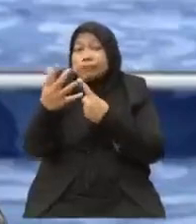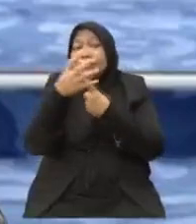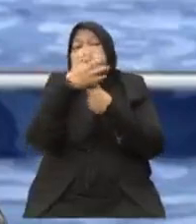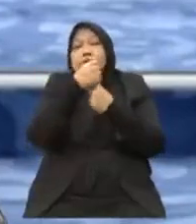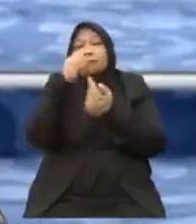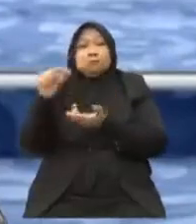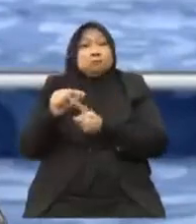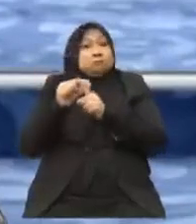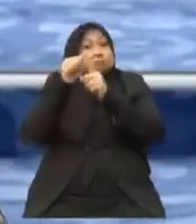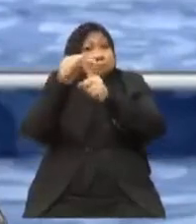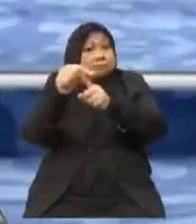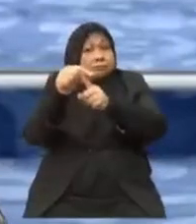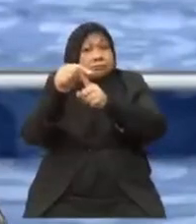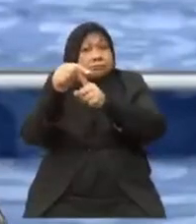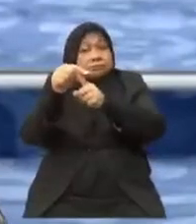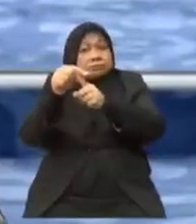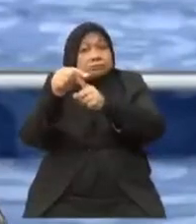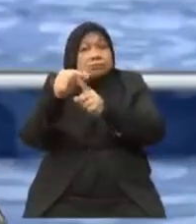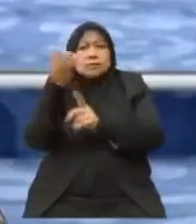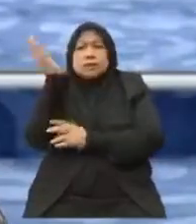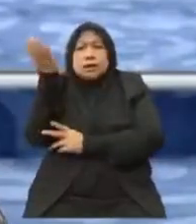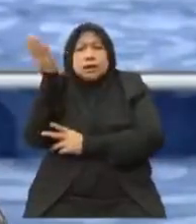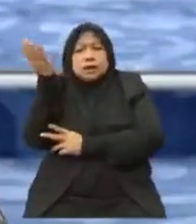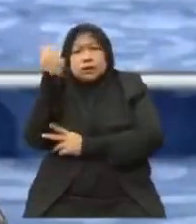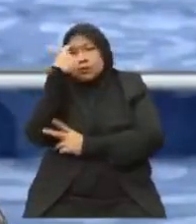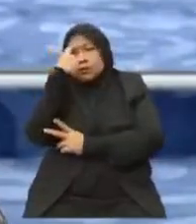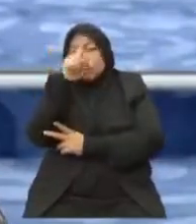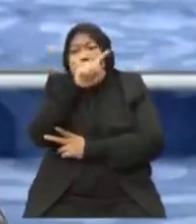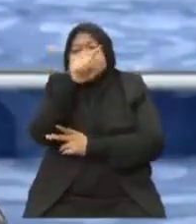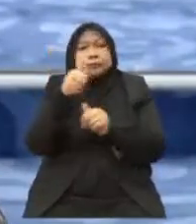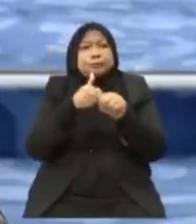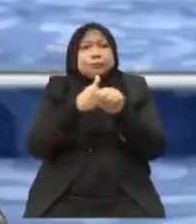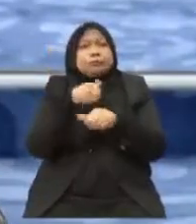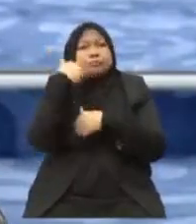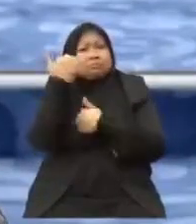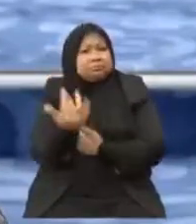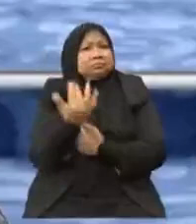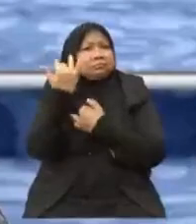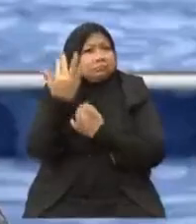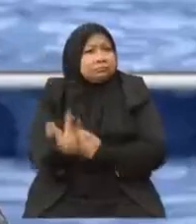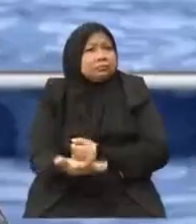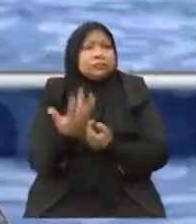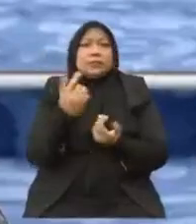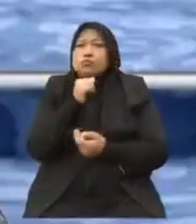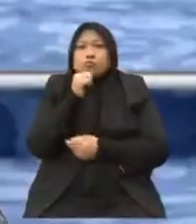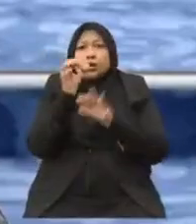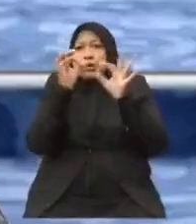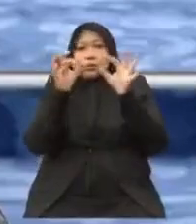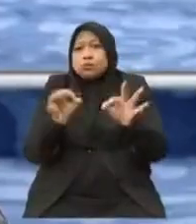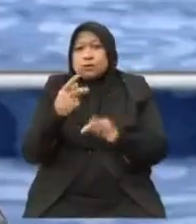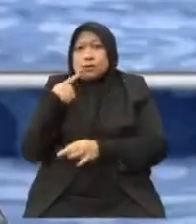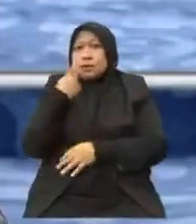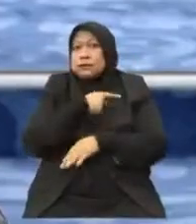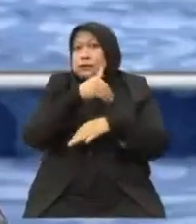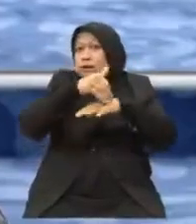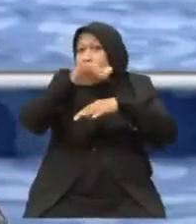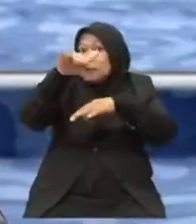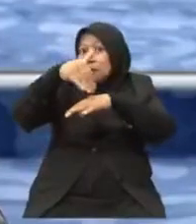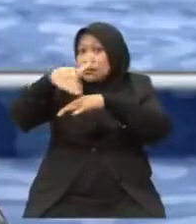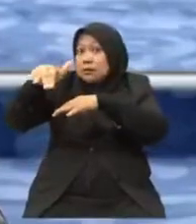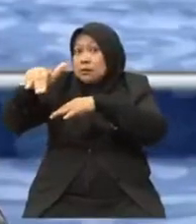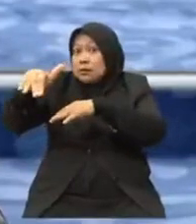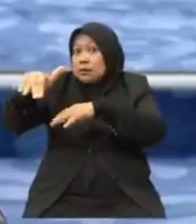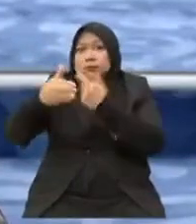mesej mereka dalam tazkirah mereka untuk menyinggung hal ini ini bukan keputusan kita boleh hantar